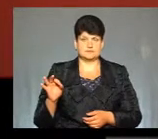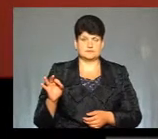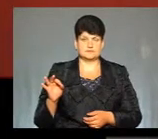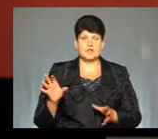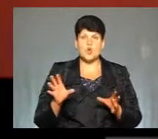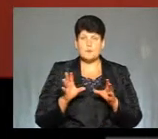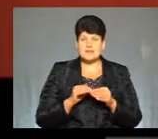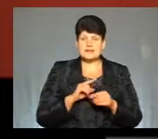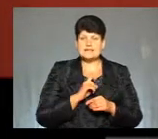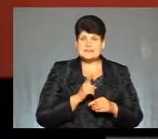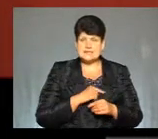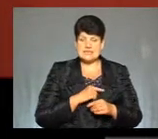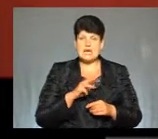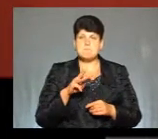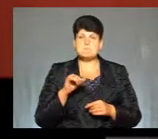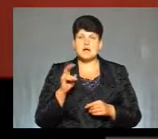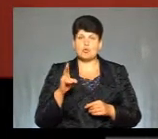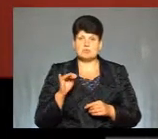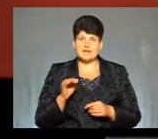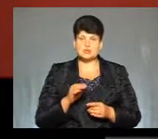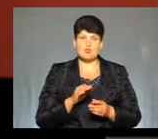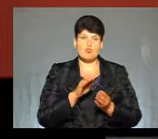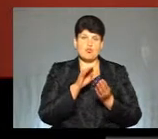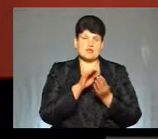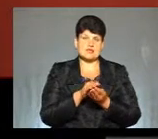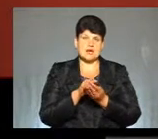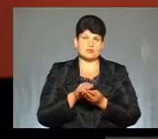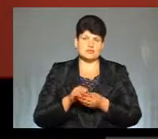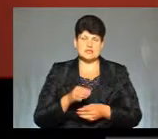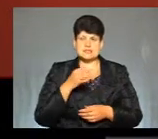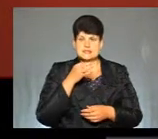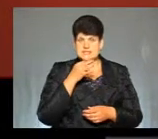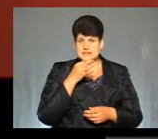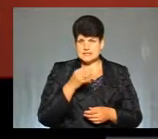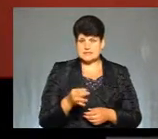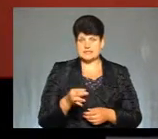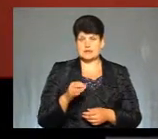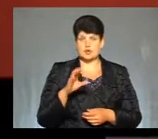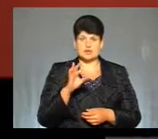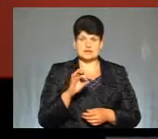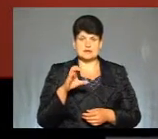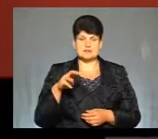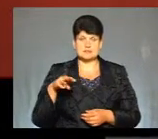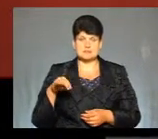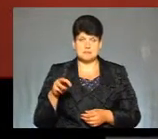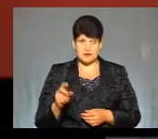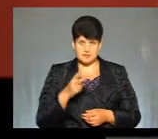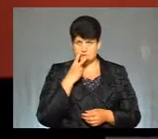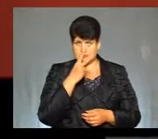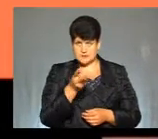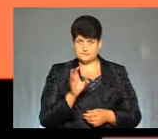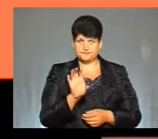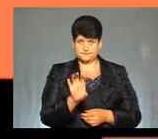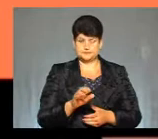об'єднаних сил на Миколинецькому кладовищі, повідомив начальник управління культури та мистецтв Тернопільської міської ради Олександр Смик. Дивимося його коментар.